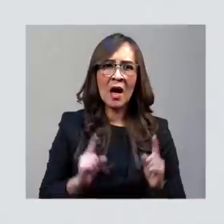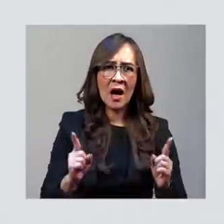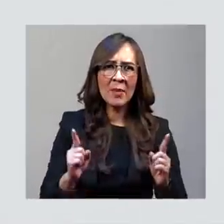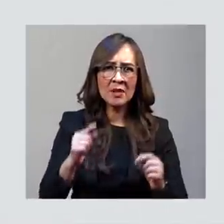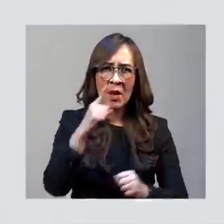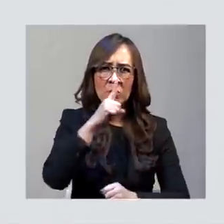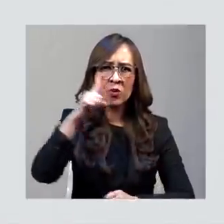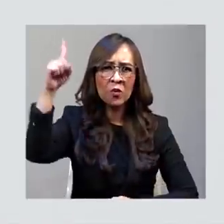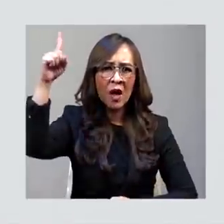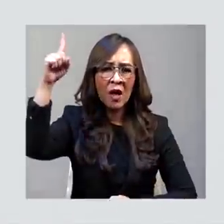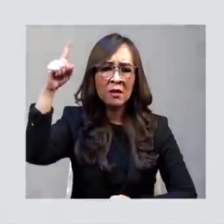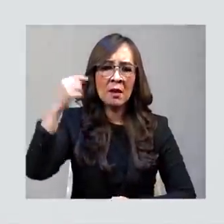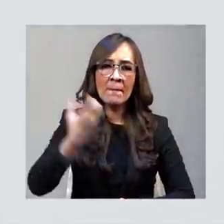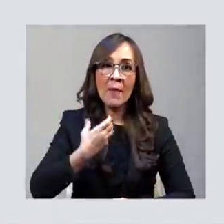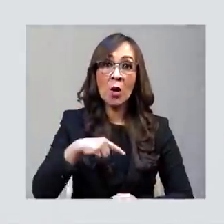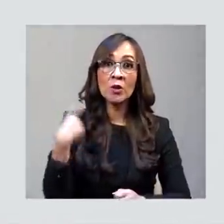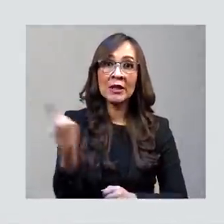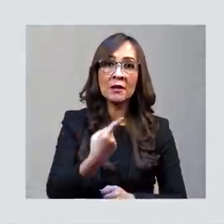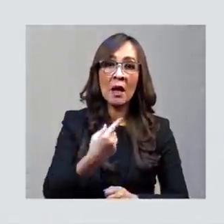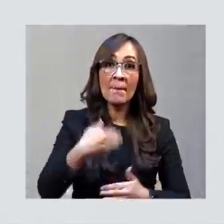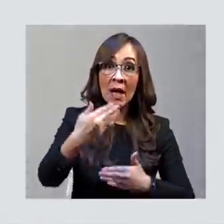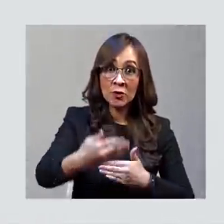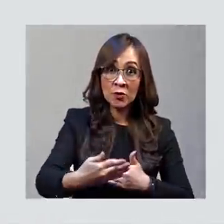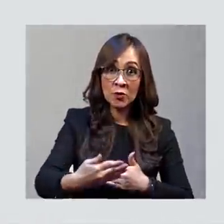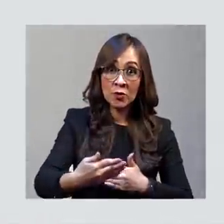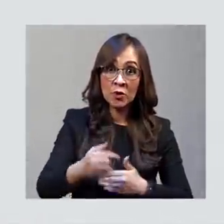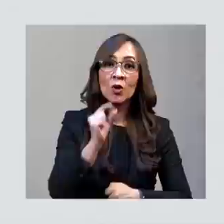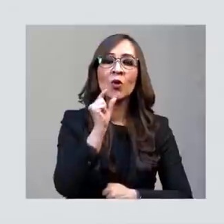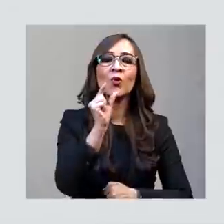Yang pertama, supaya kita dapat menikmati kehidupan yang indah.